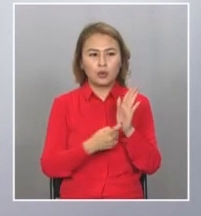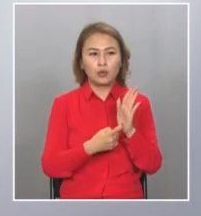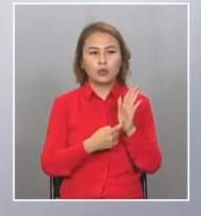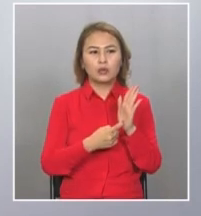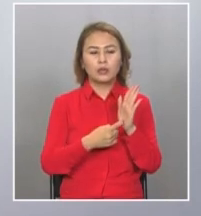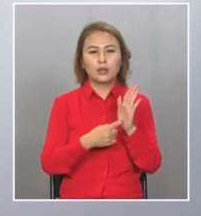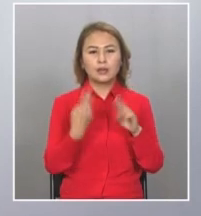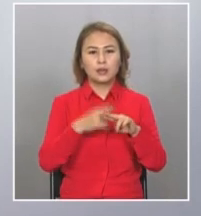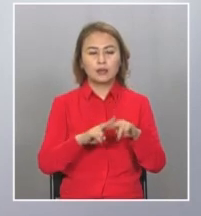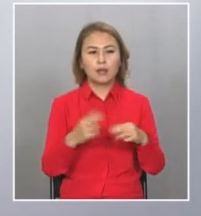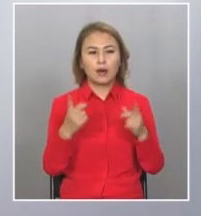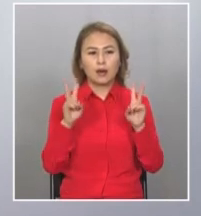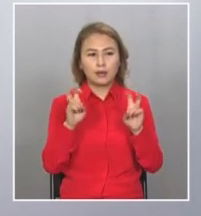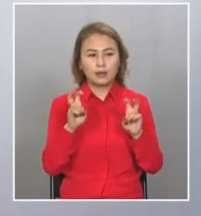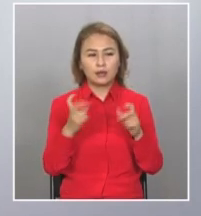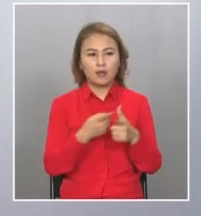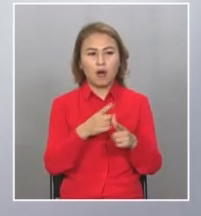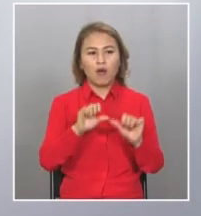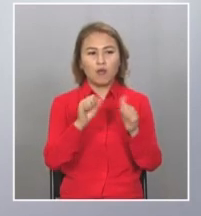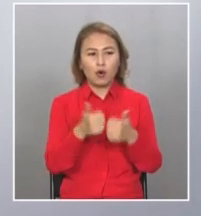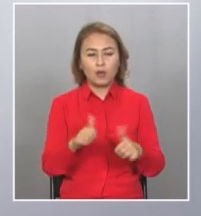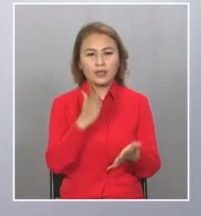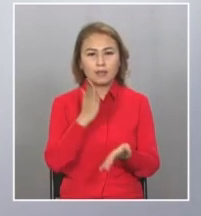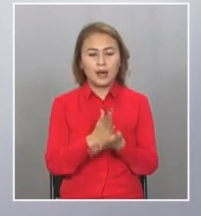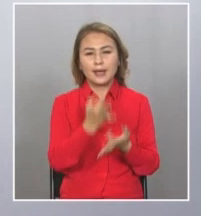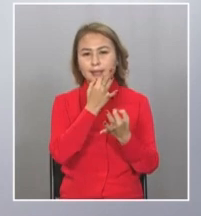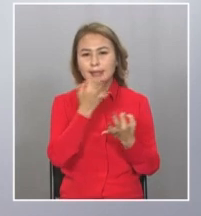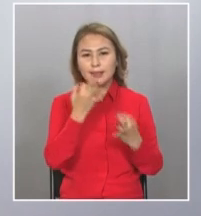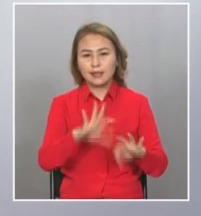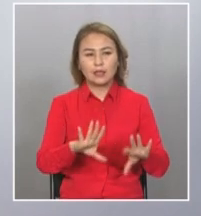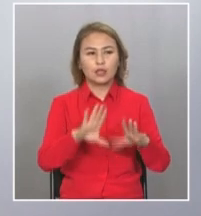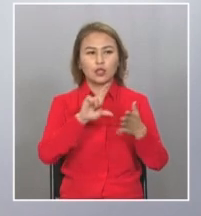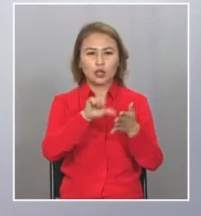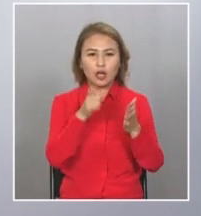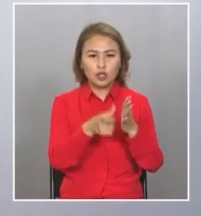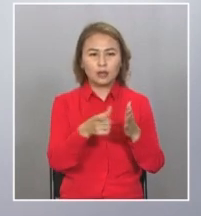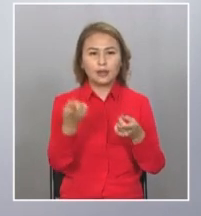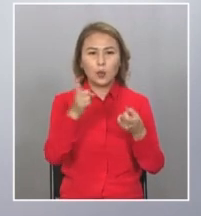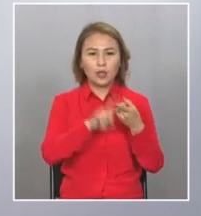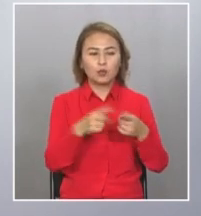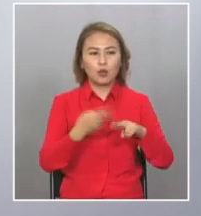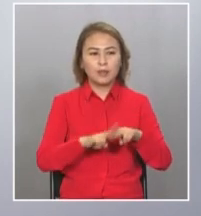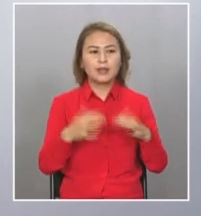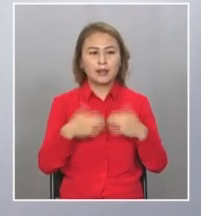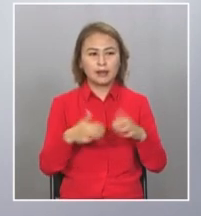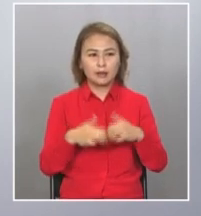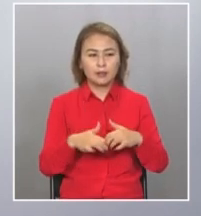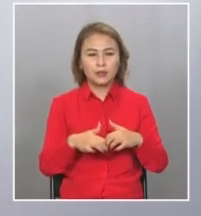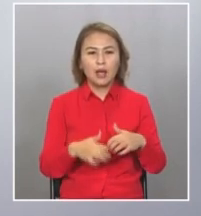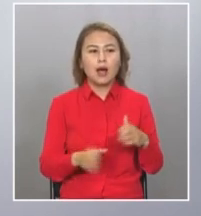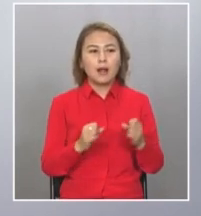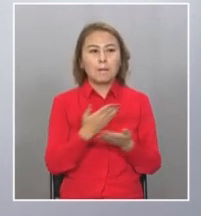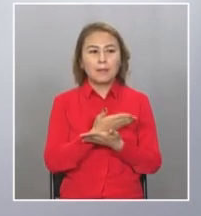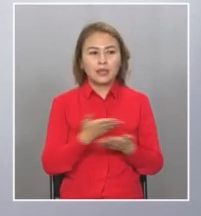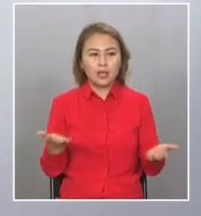дәреже амалдары деп айтсақ, формуласы бар кез келген ұяшық тәуелді деп саналады. Ал